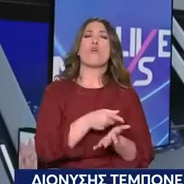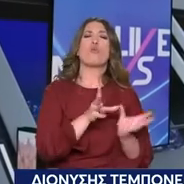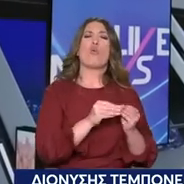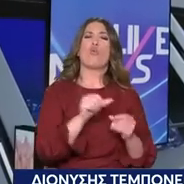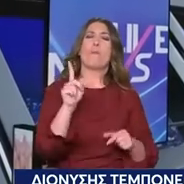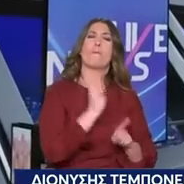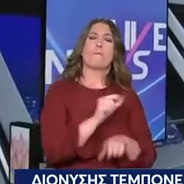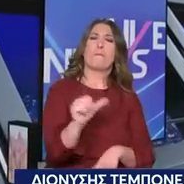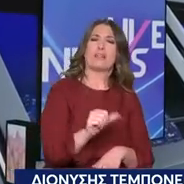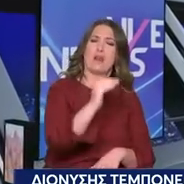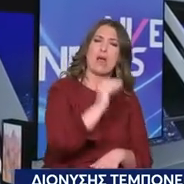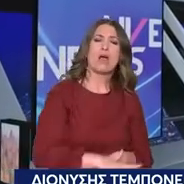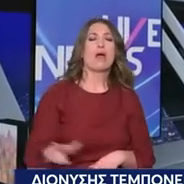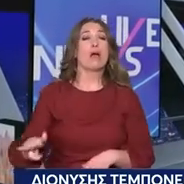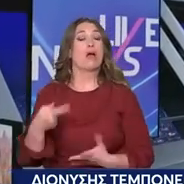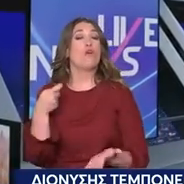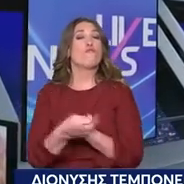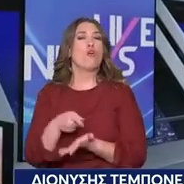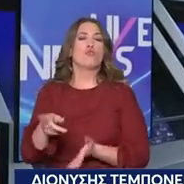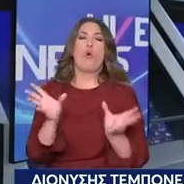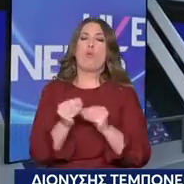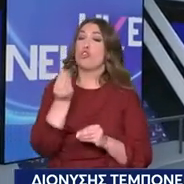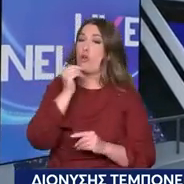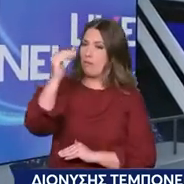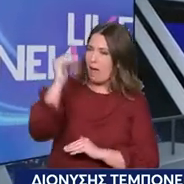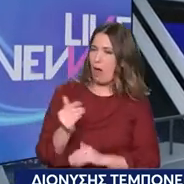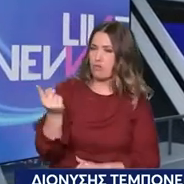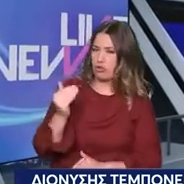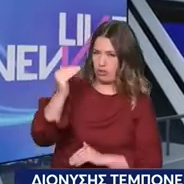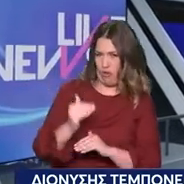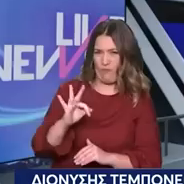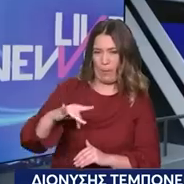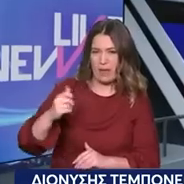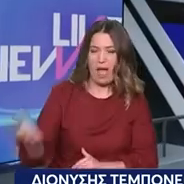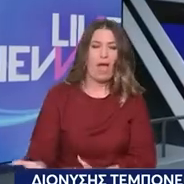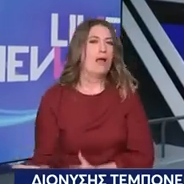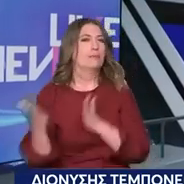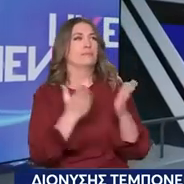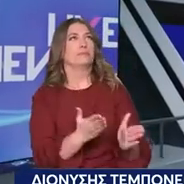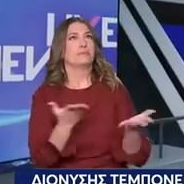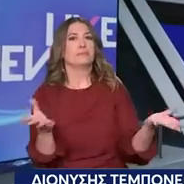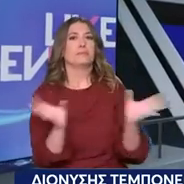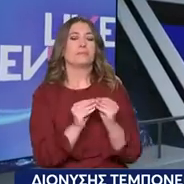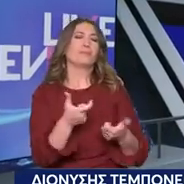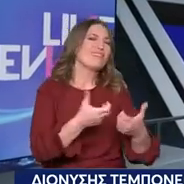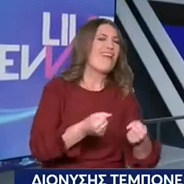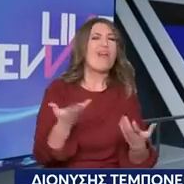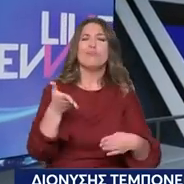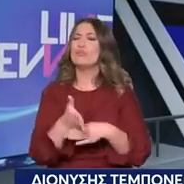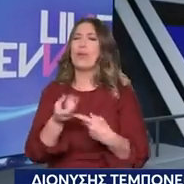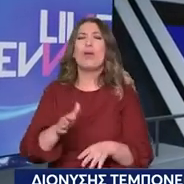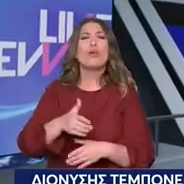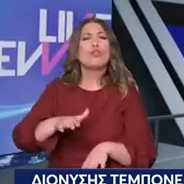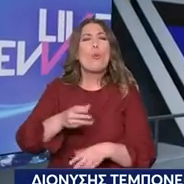αν μειωνόταν ο φόρος στα τρόφιμα στο 6%, αν υπήρχε κατάργηση και μηδενισμός του φόρου αντίστοιχα στο γάλα, στο ψωμί, στις παιδικές τροφές.